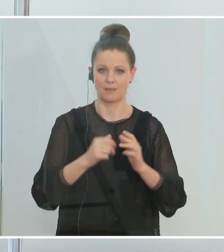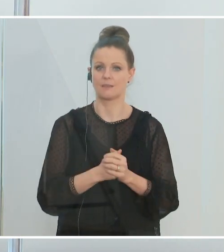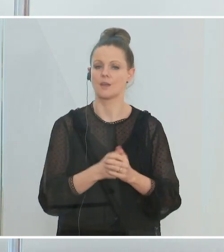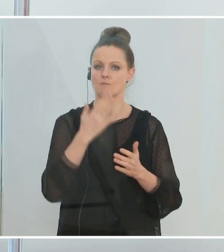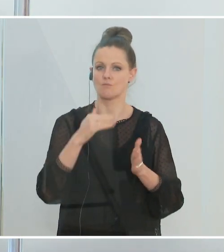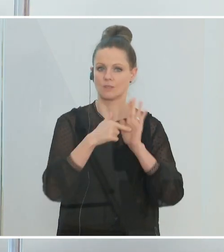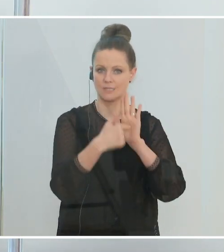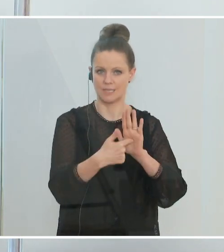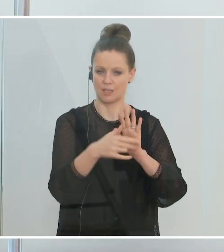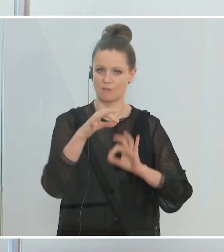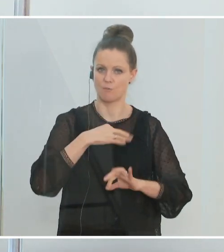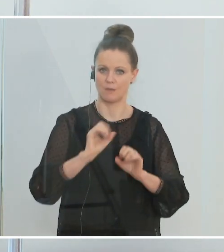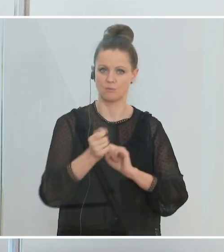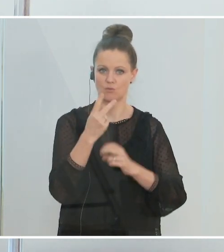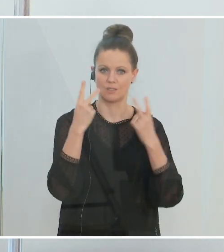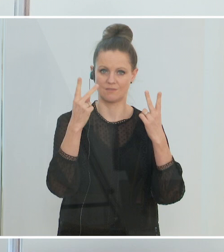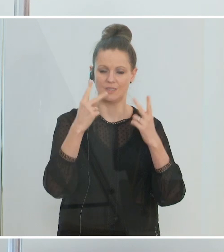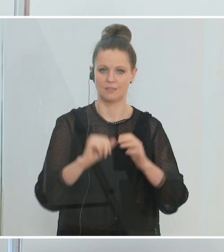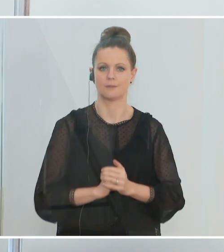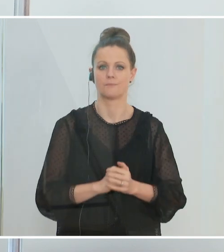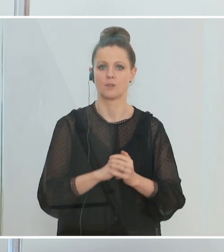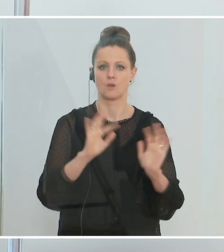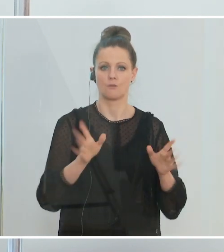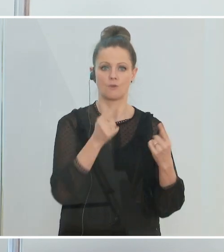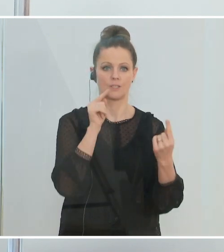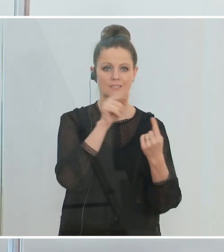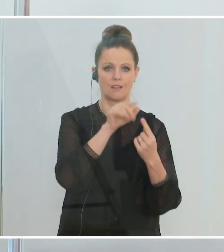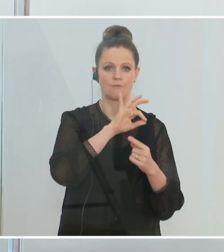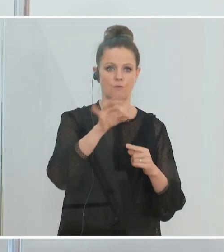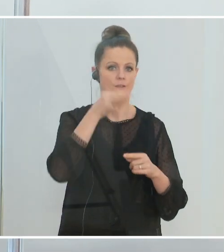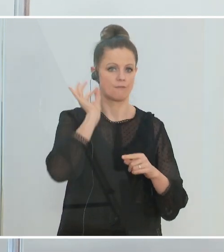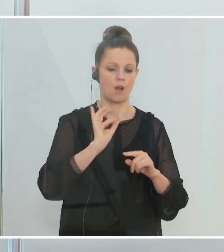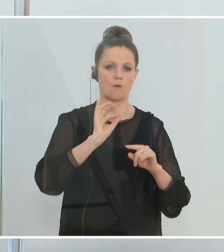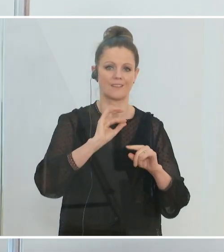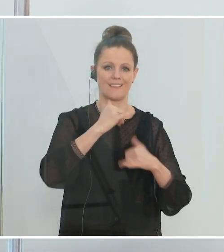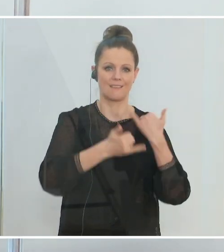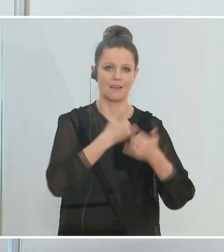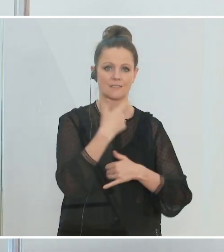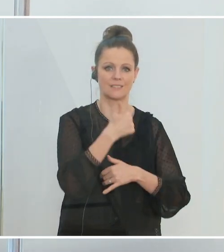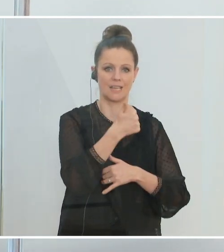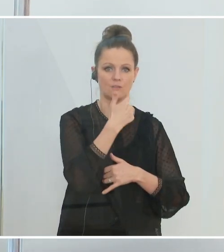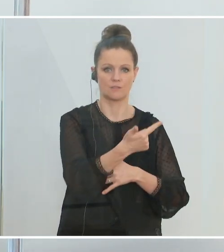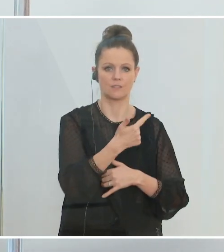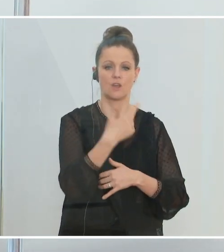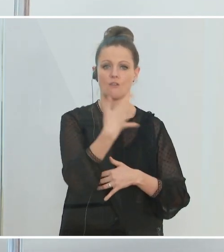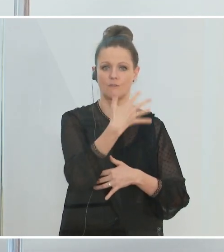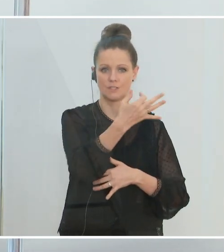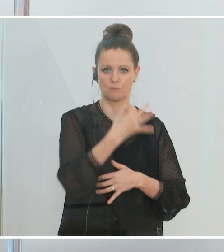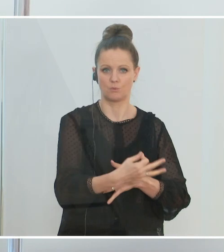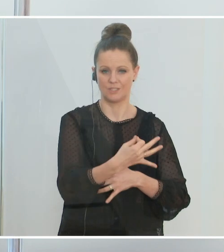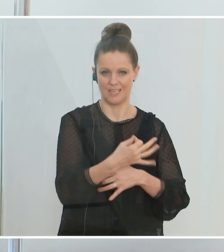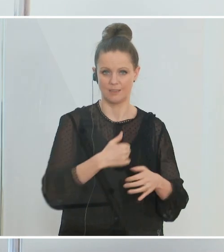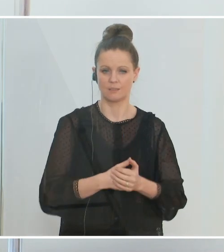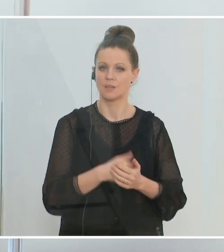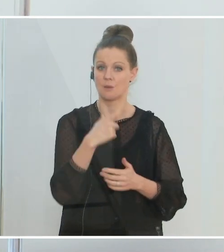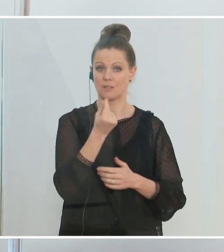wichtig erscheinen. Zum einen, das Förderziel von Frauen für das Jahr 2021 wird bei rund 50% liegen. Das ist